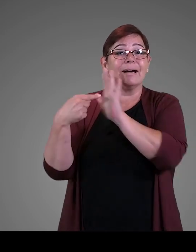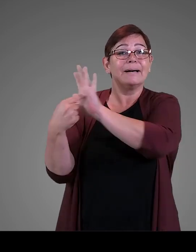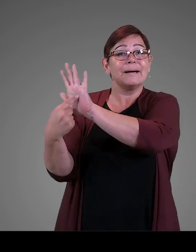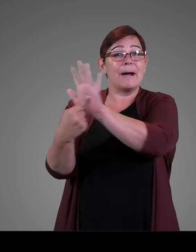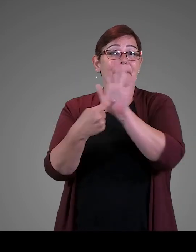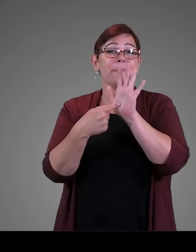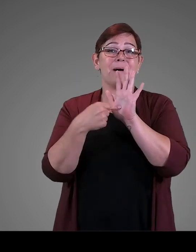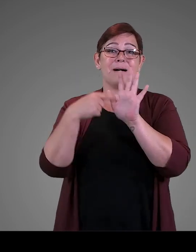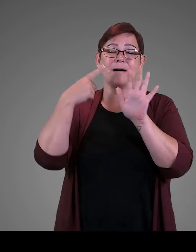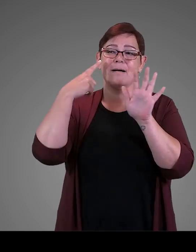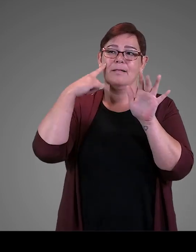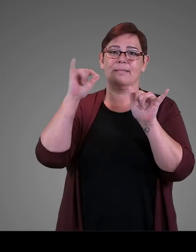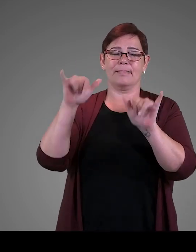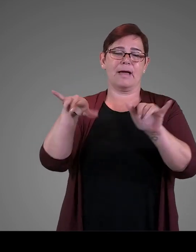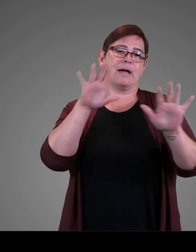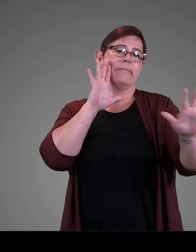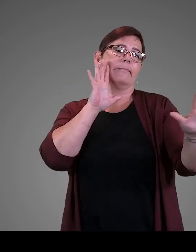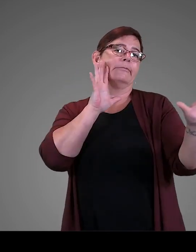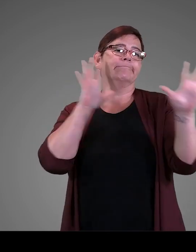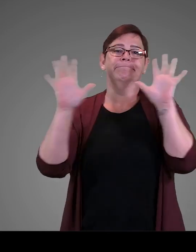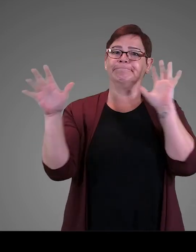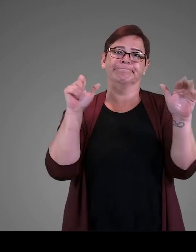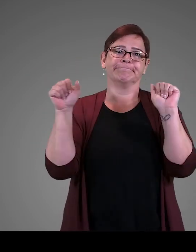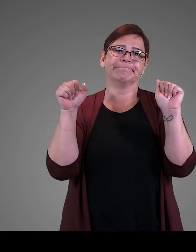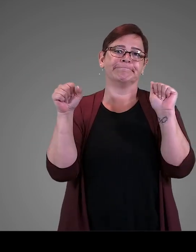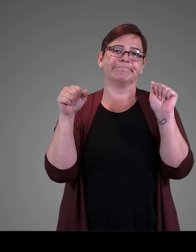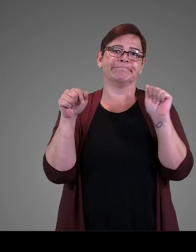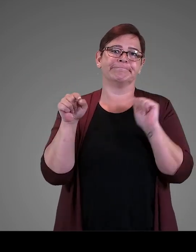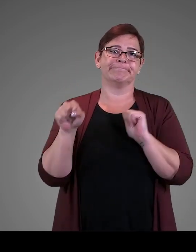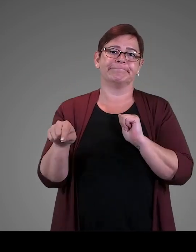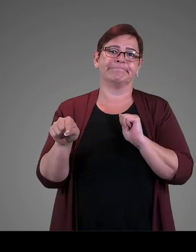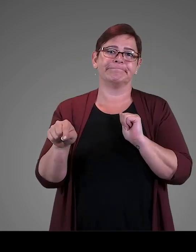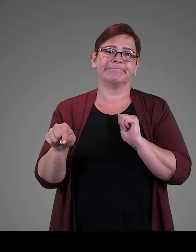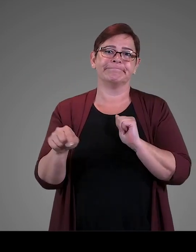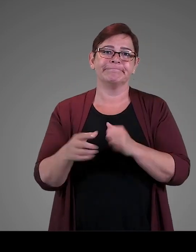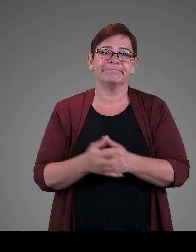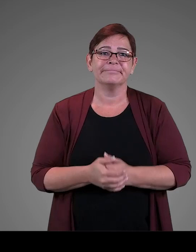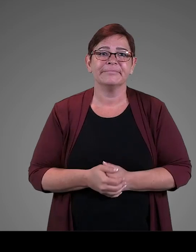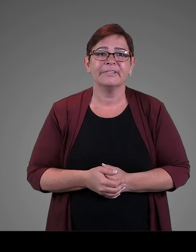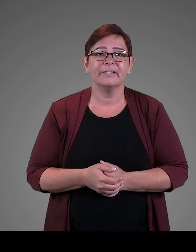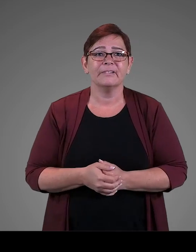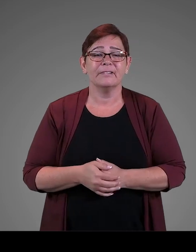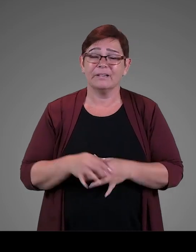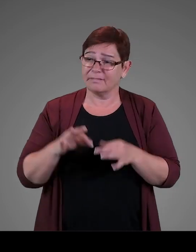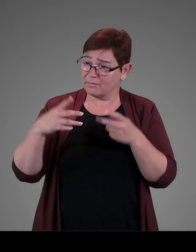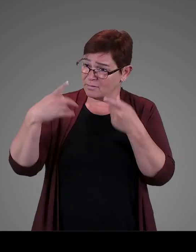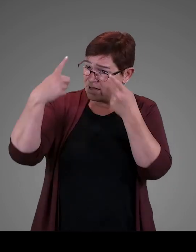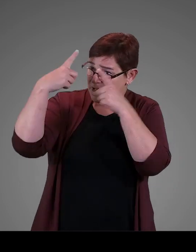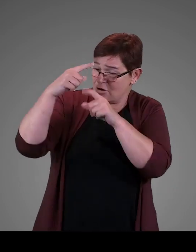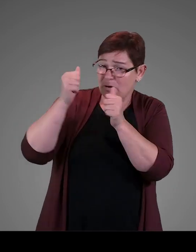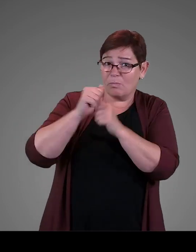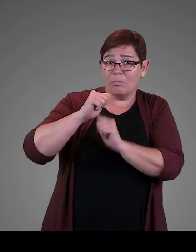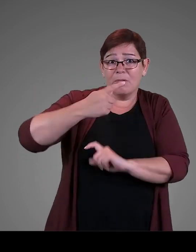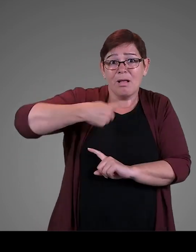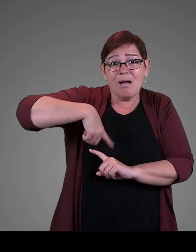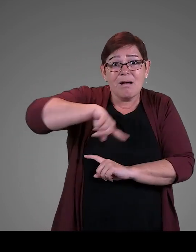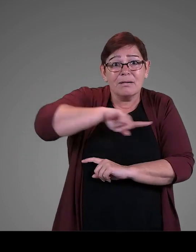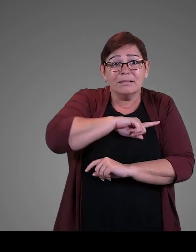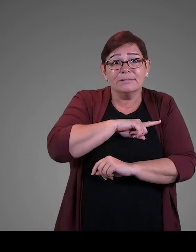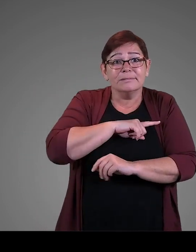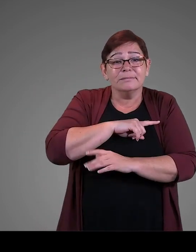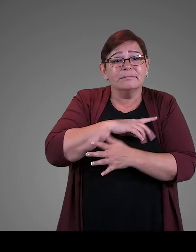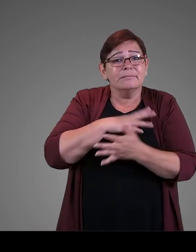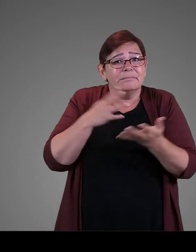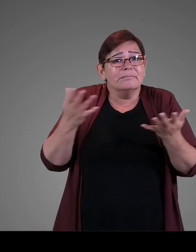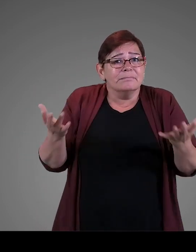etc., je pense que ça serait extraordinaire si vous êtes d'accord de nous appuyer